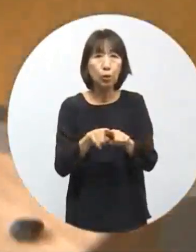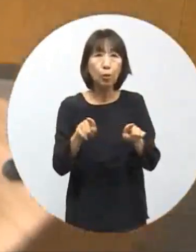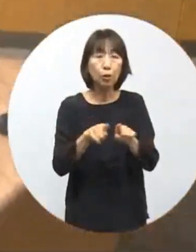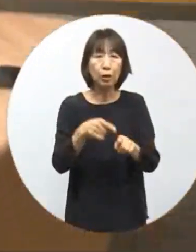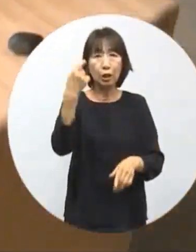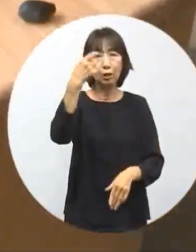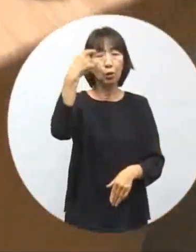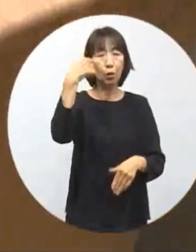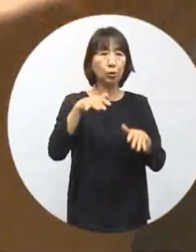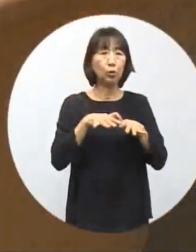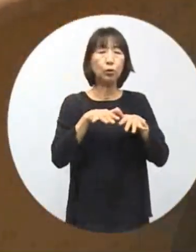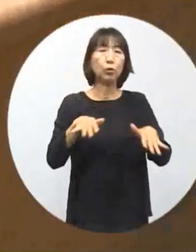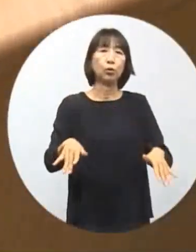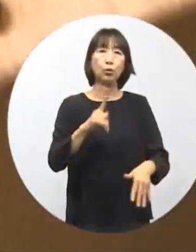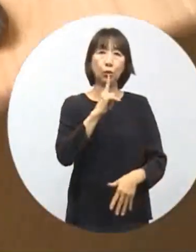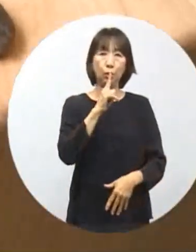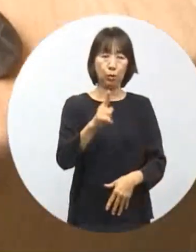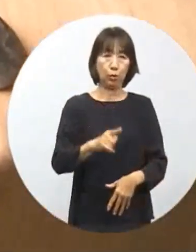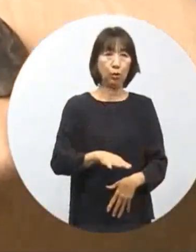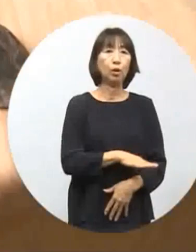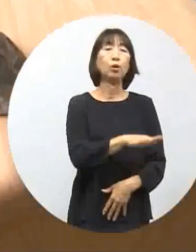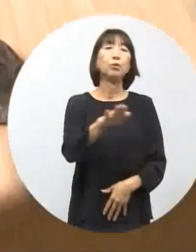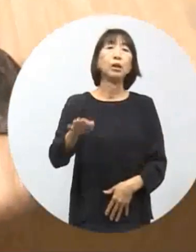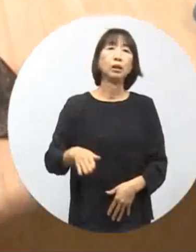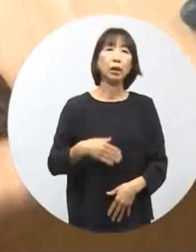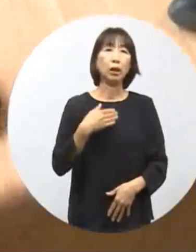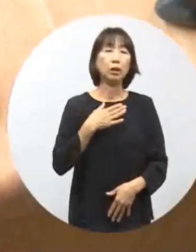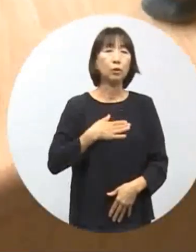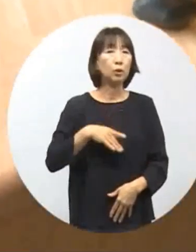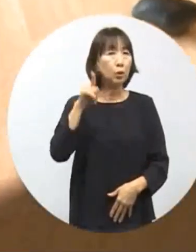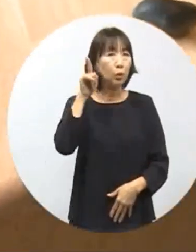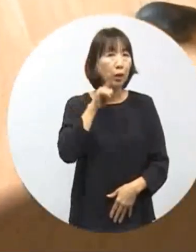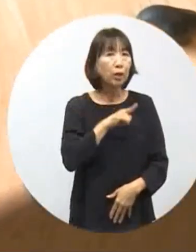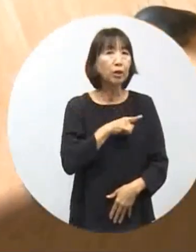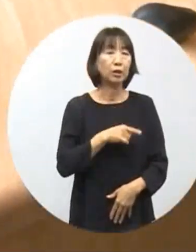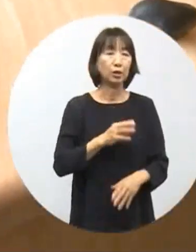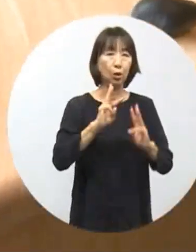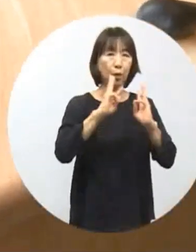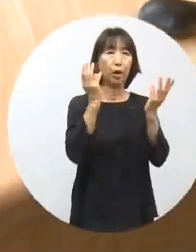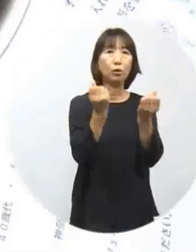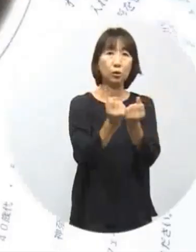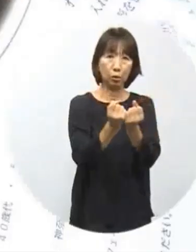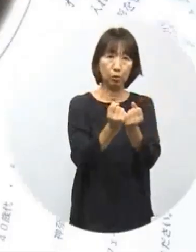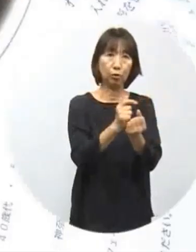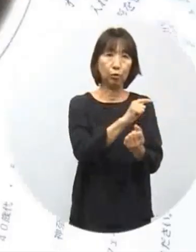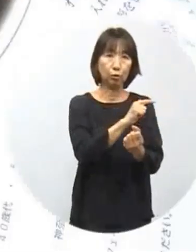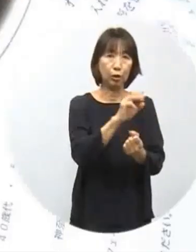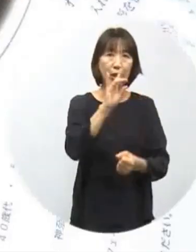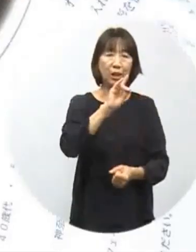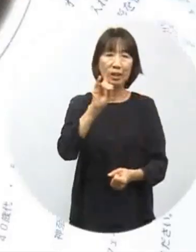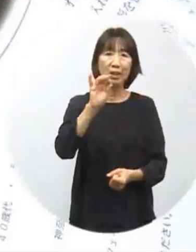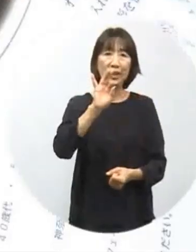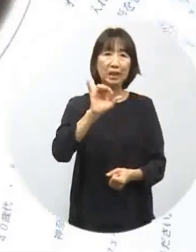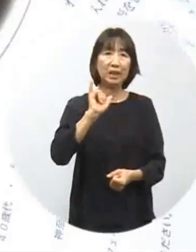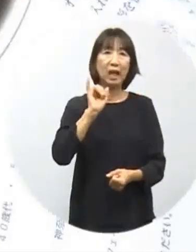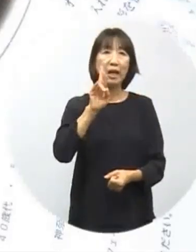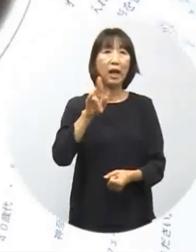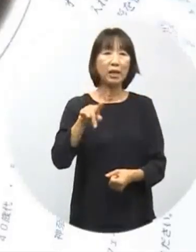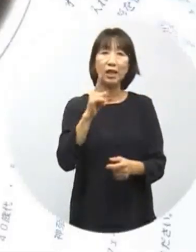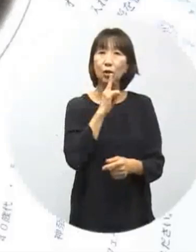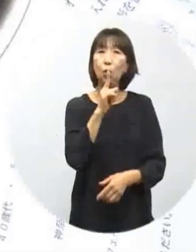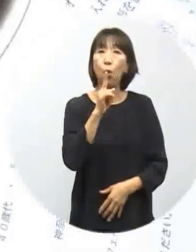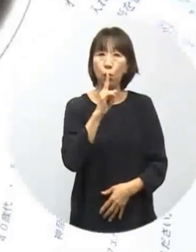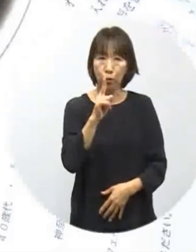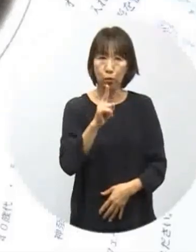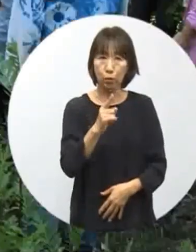育普及と呼ばれる皆さんに親しみが持てるようなワークショップだったりギャラリートークだったり、あと